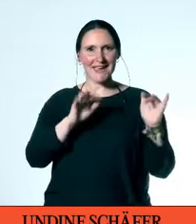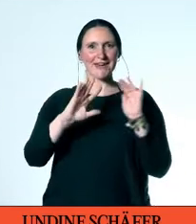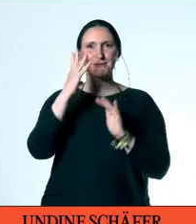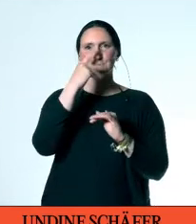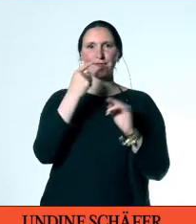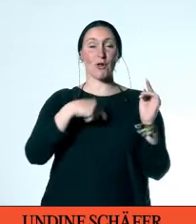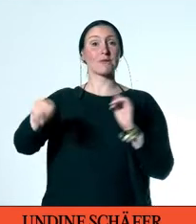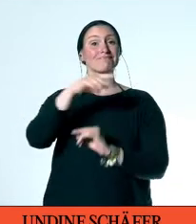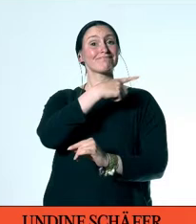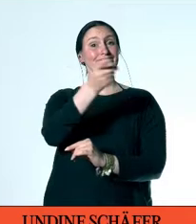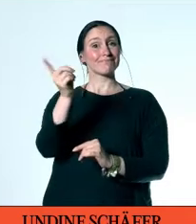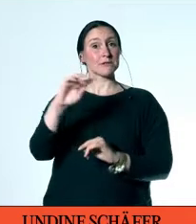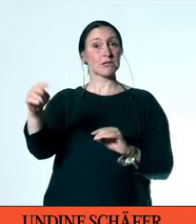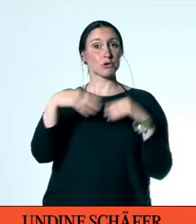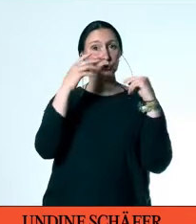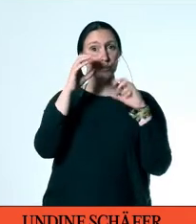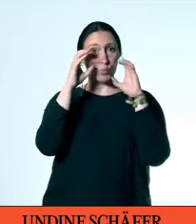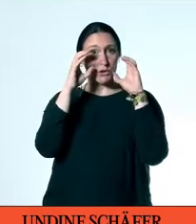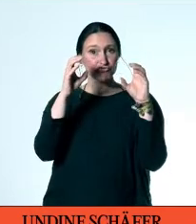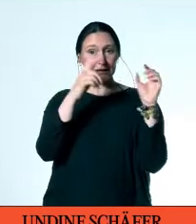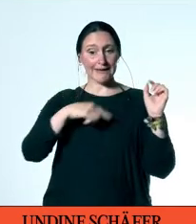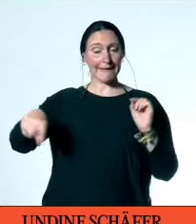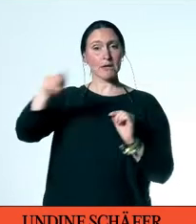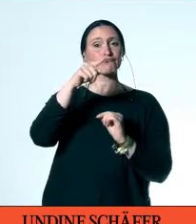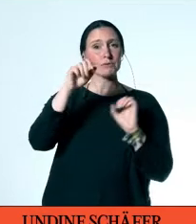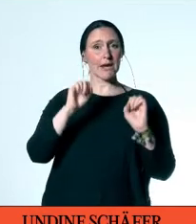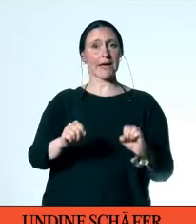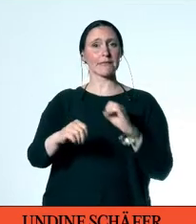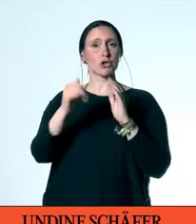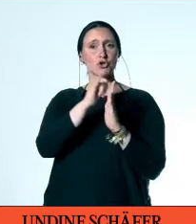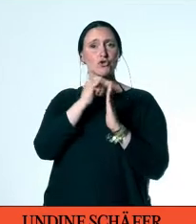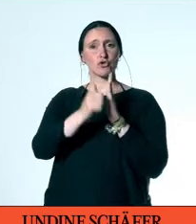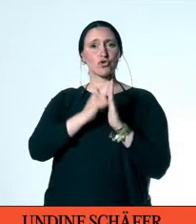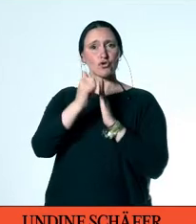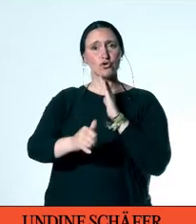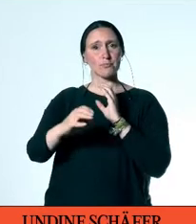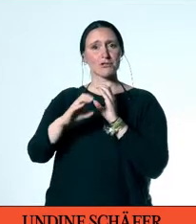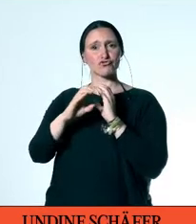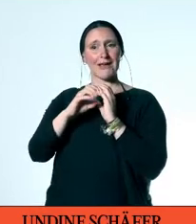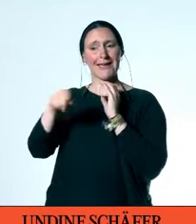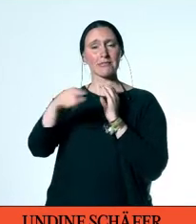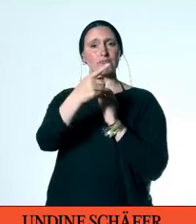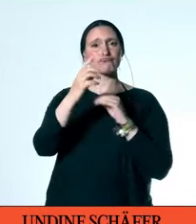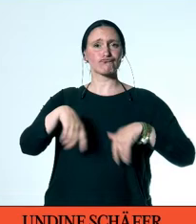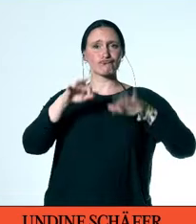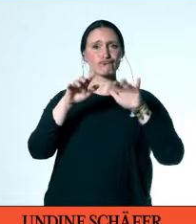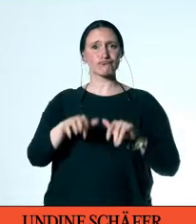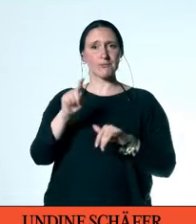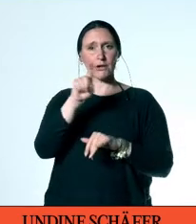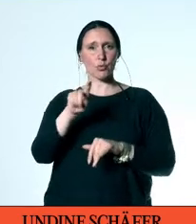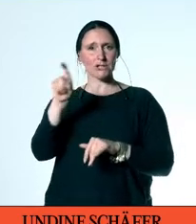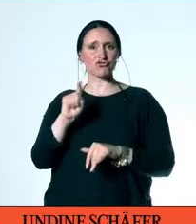Und aus Ozeanien. Wir freuen uns, dass hier alle zusammen sind. Alle können sich auch